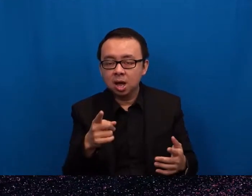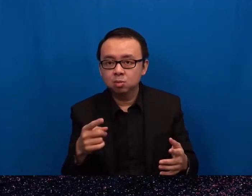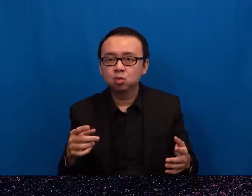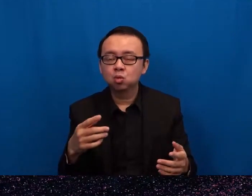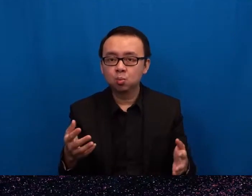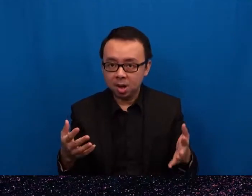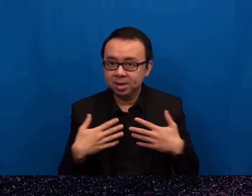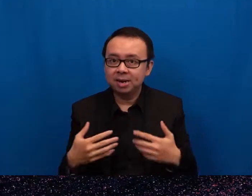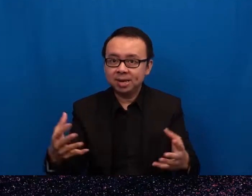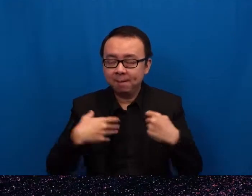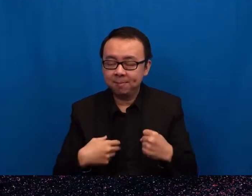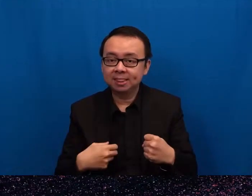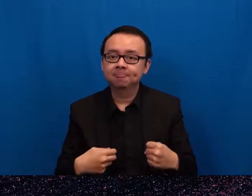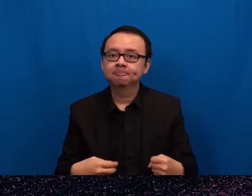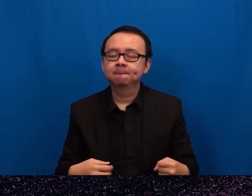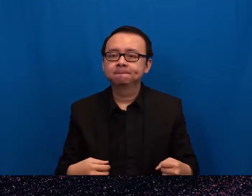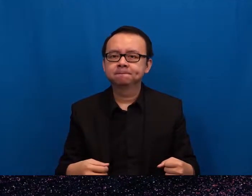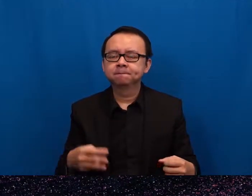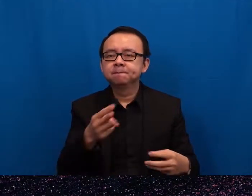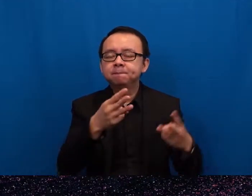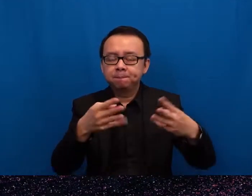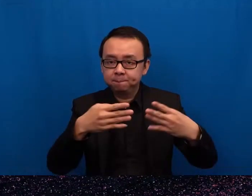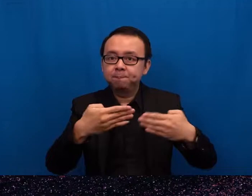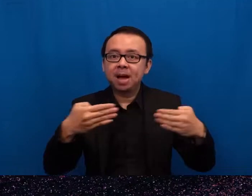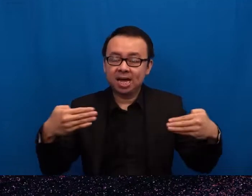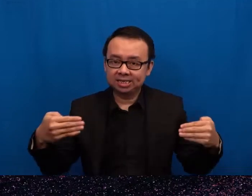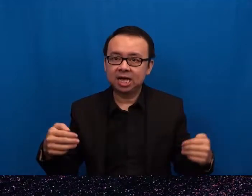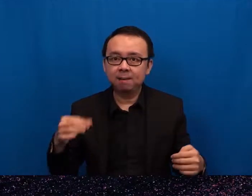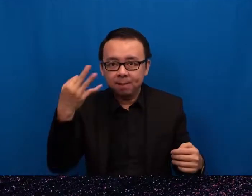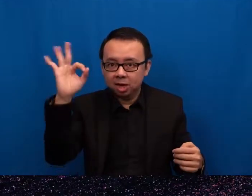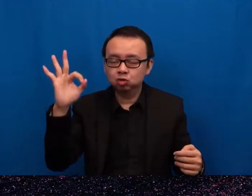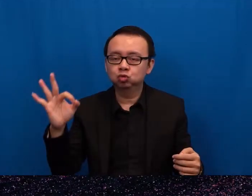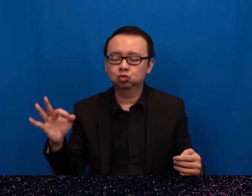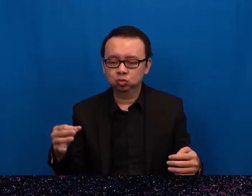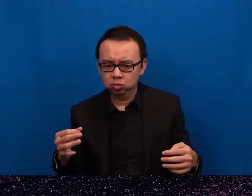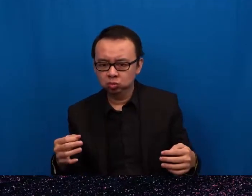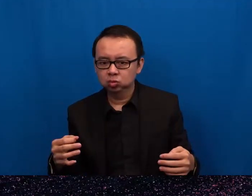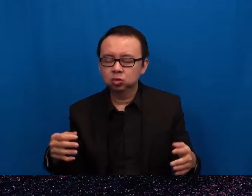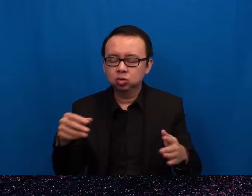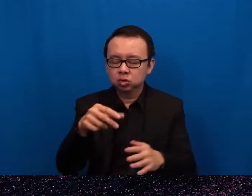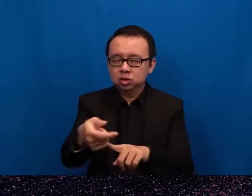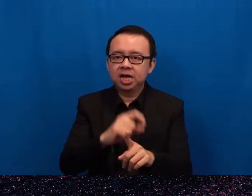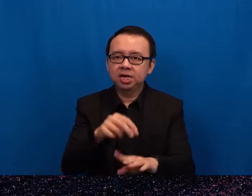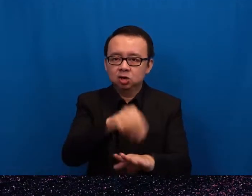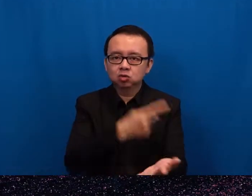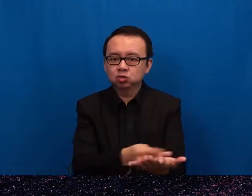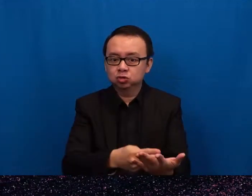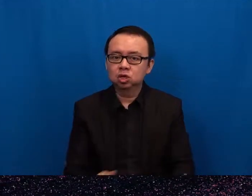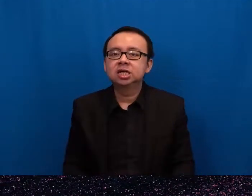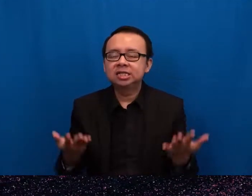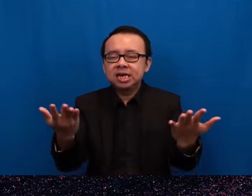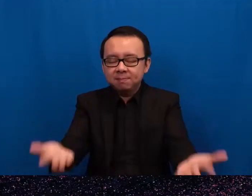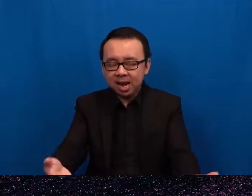tumpang tangan mereka. Mereka akan mengusir setan demi nama Yesus. Minum racun maut pun mereka tidak akan celaka. Terimalah